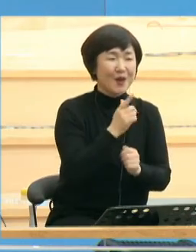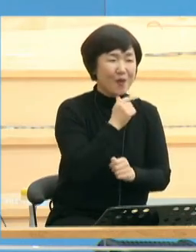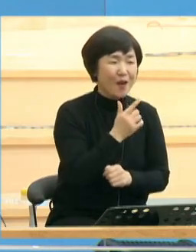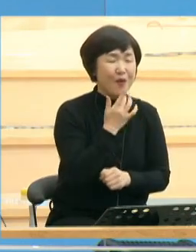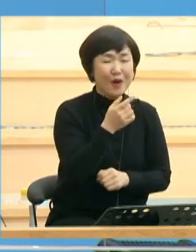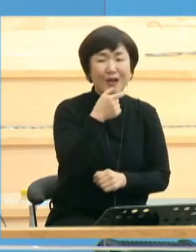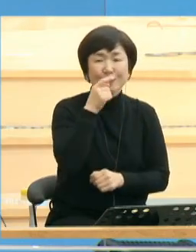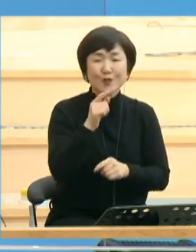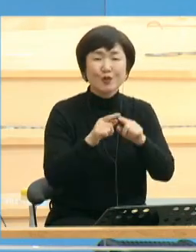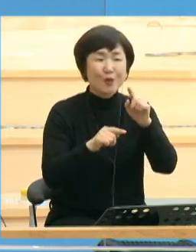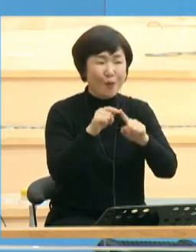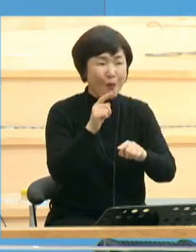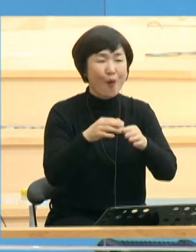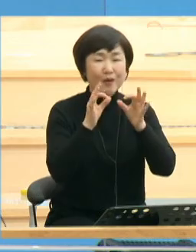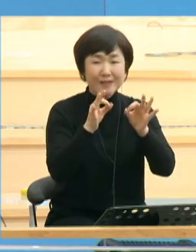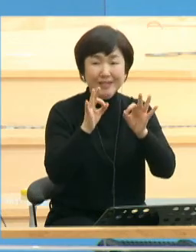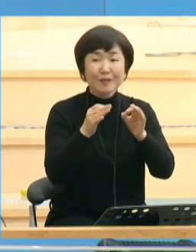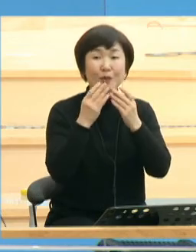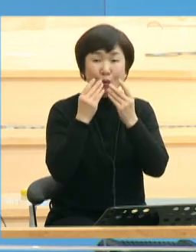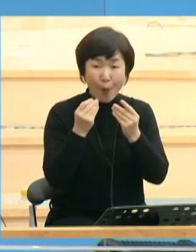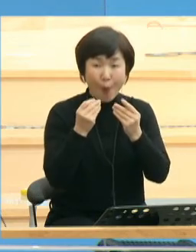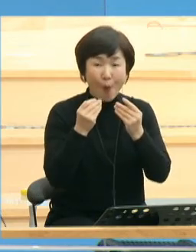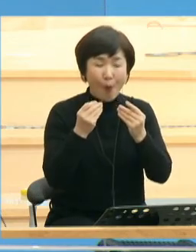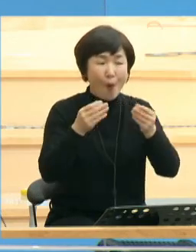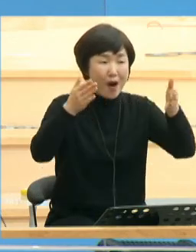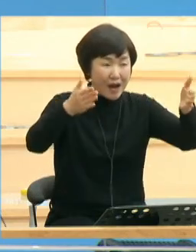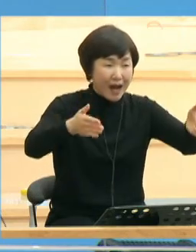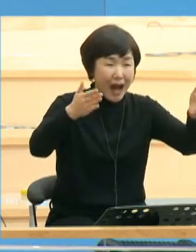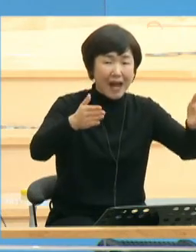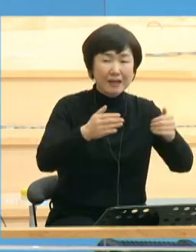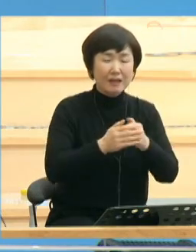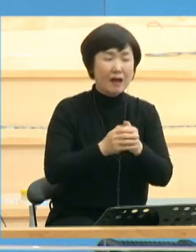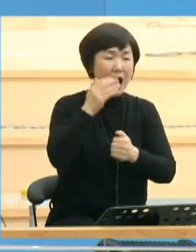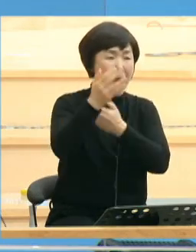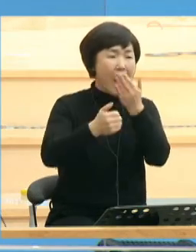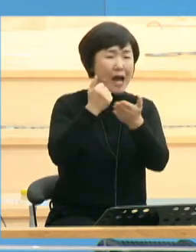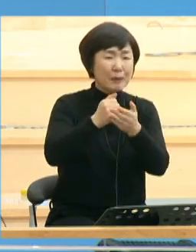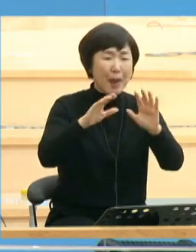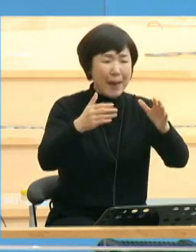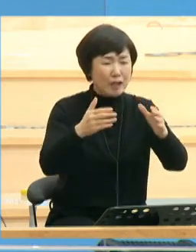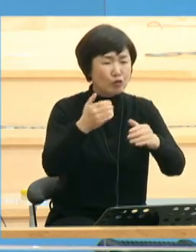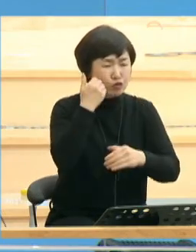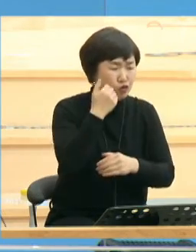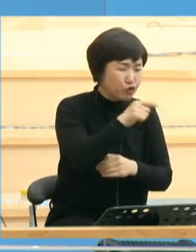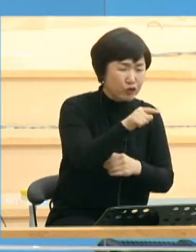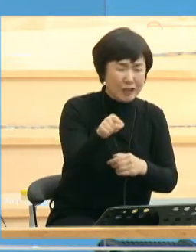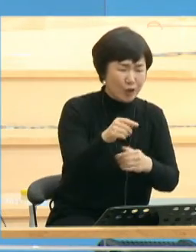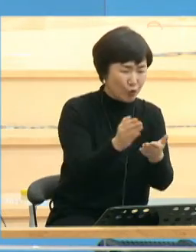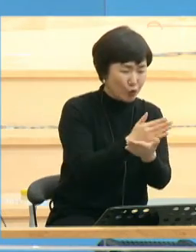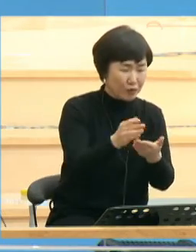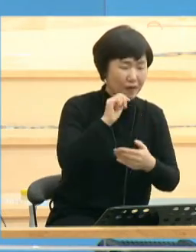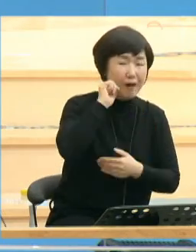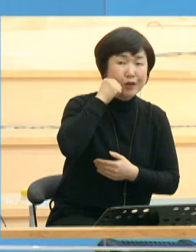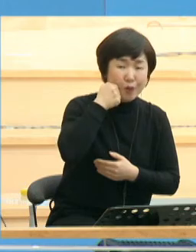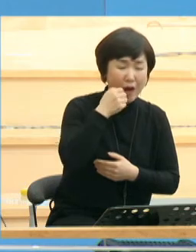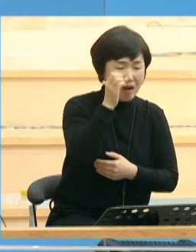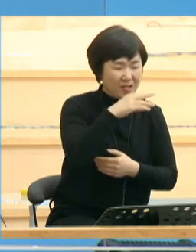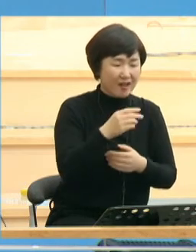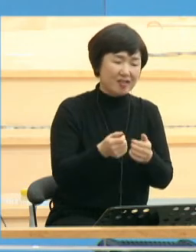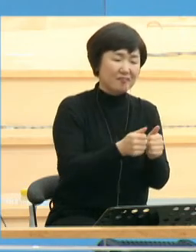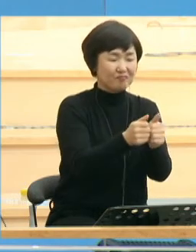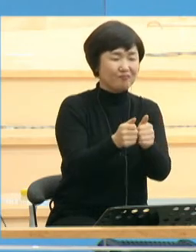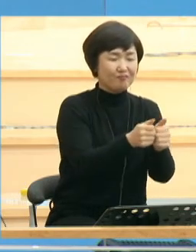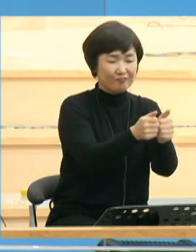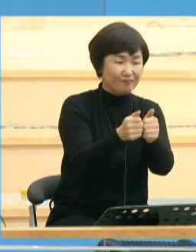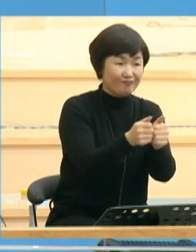목요일날 뭐 토요일 금요일까지 누가 하나님의 백성인 지 누가 세상 사람이 9분이 안되고 였구요 같이 가니까 가치가